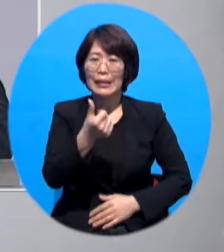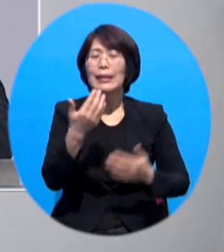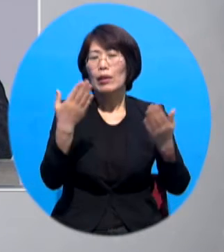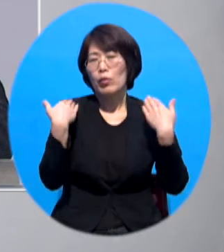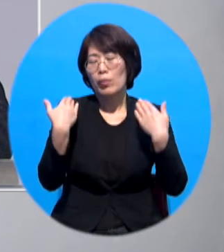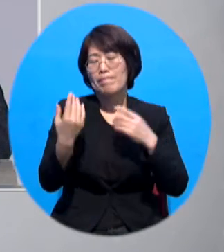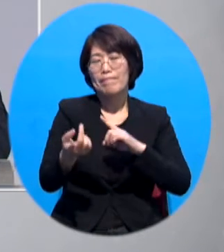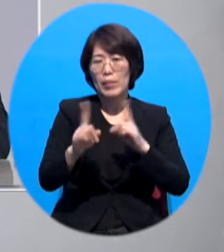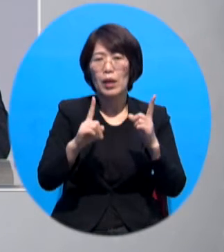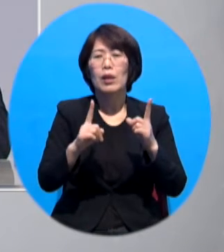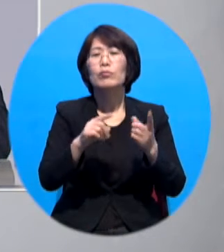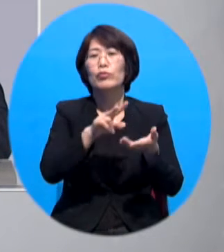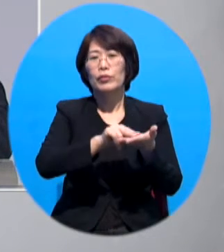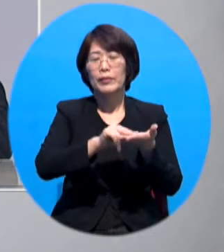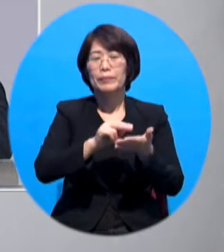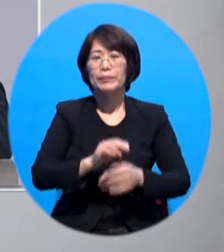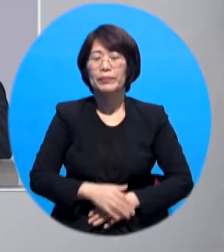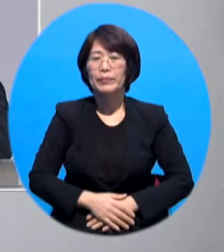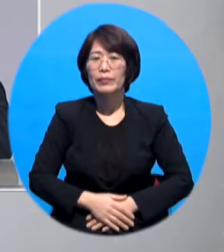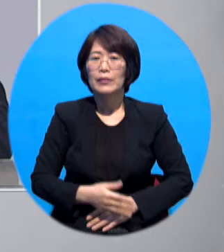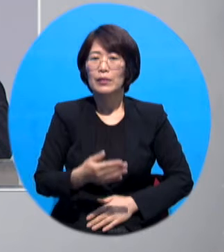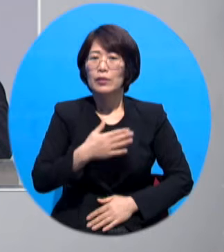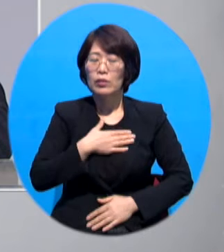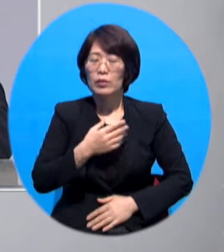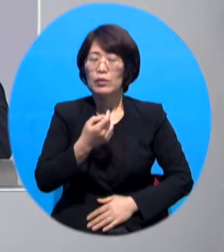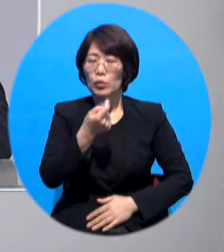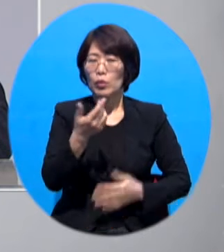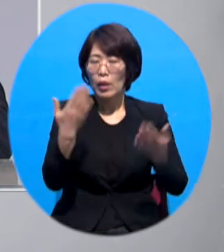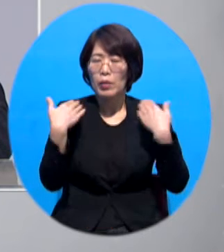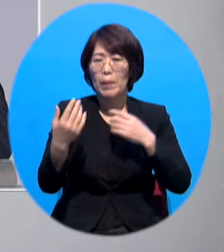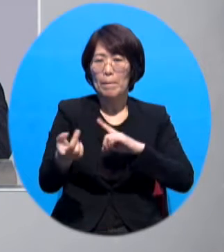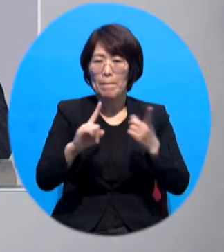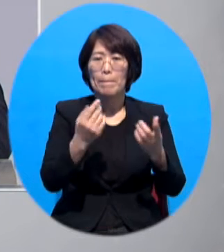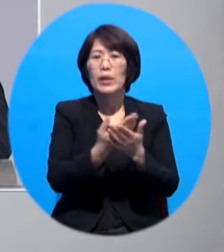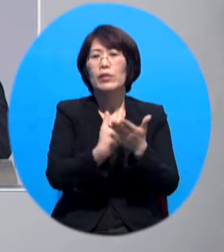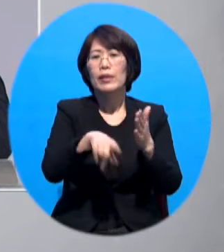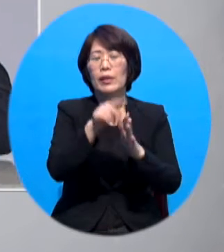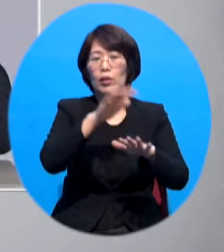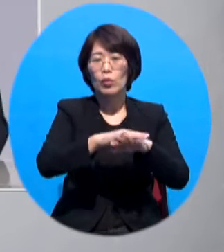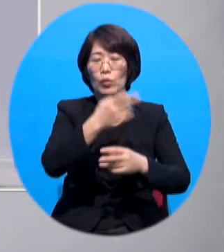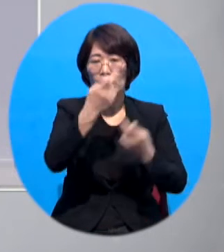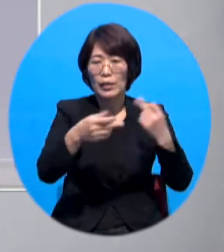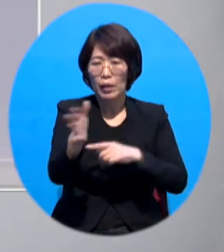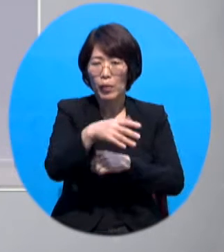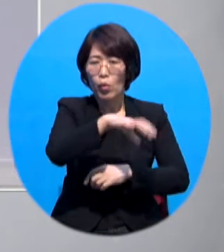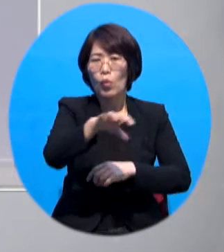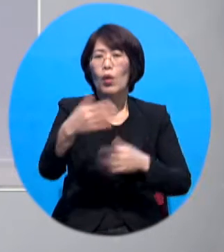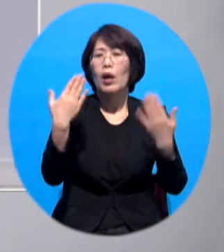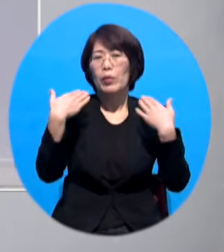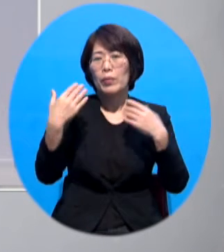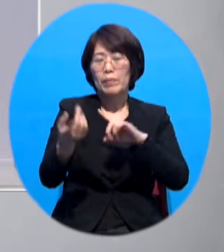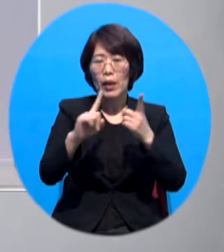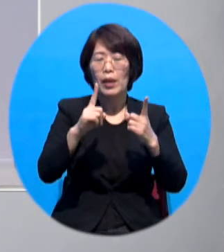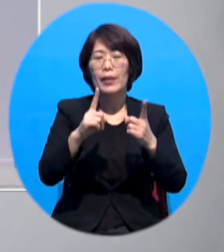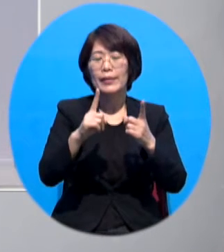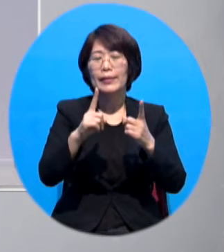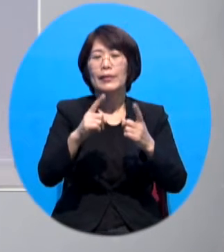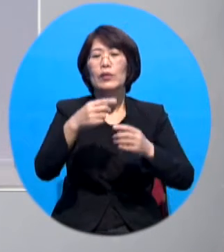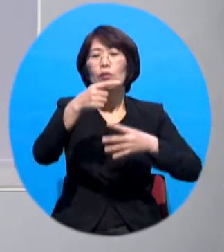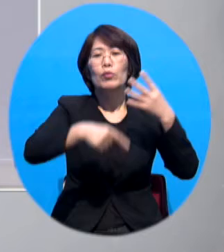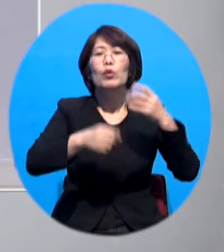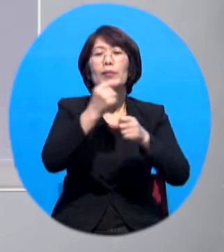살리기 문제입니다 저는 작은 학교 살리기 위해서 농산어촌 유아 프로그램 을 도입했습니다 전 세계가 감탄한